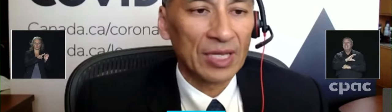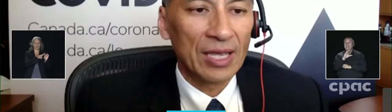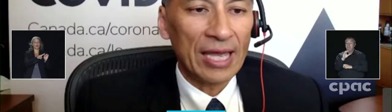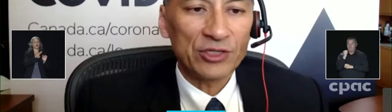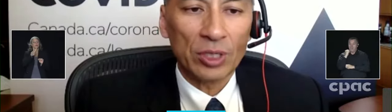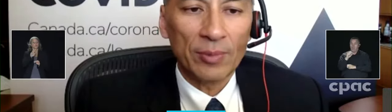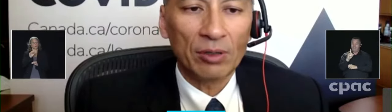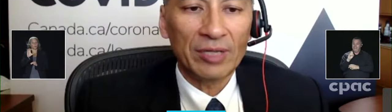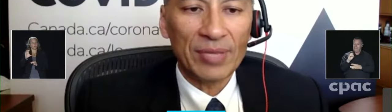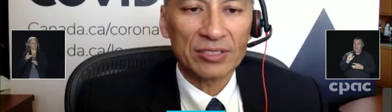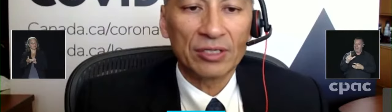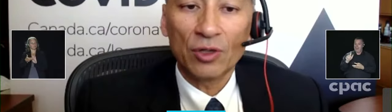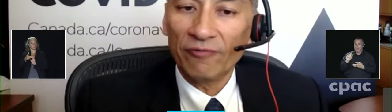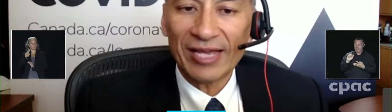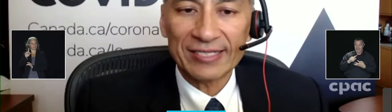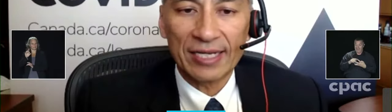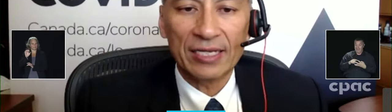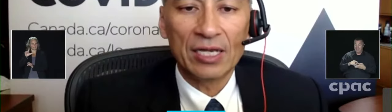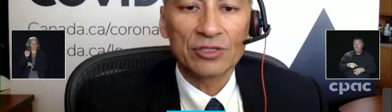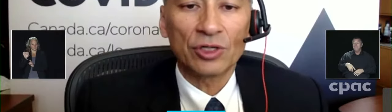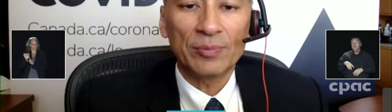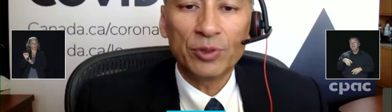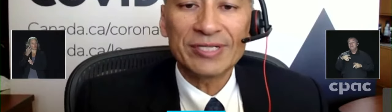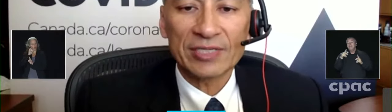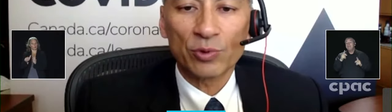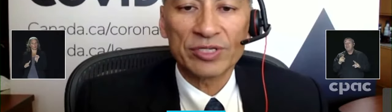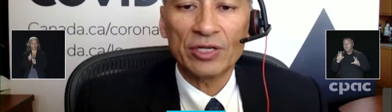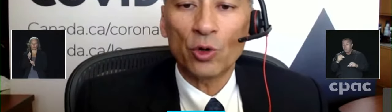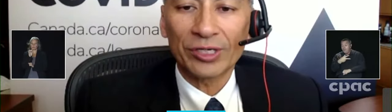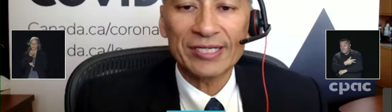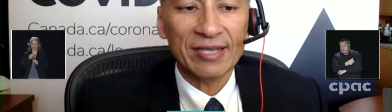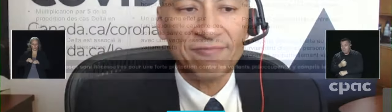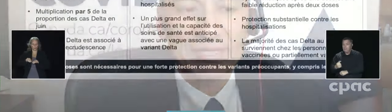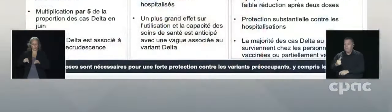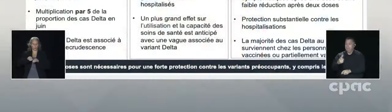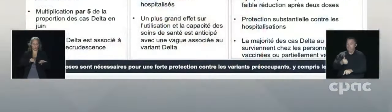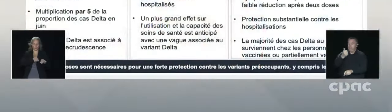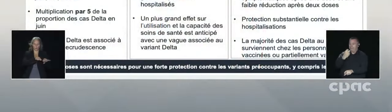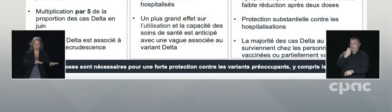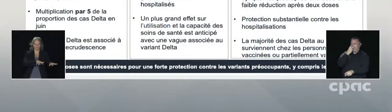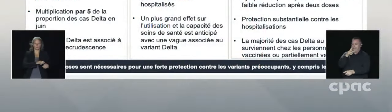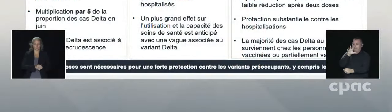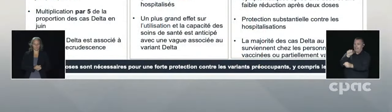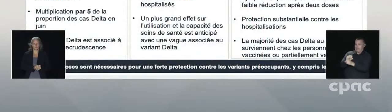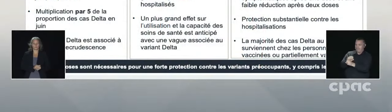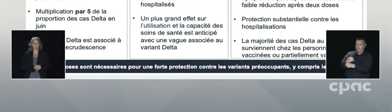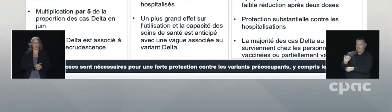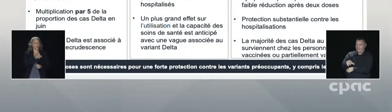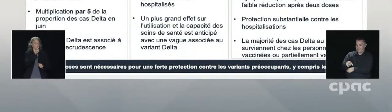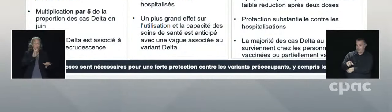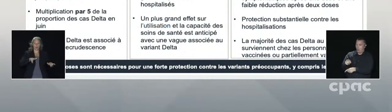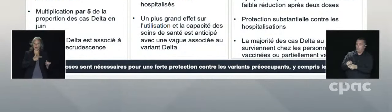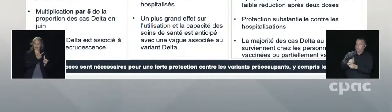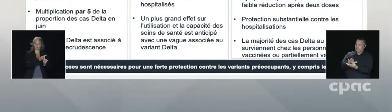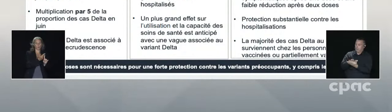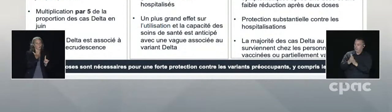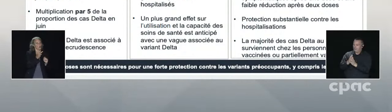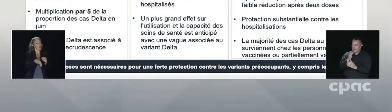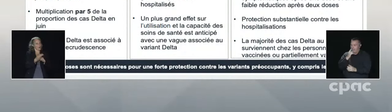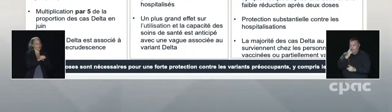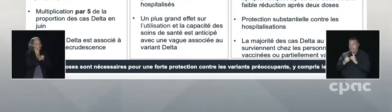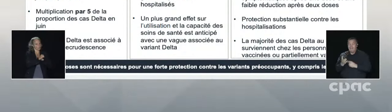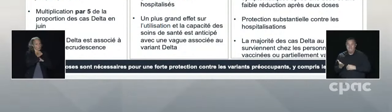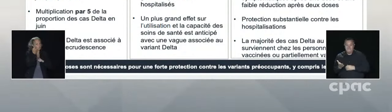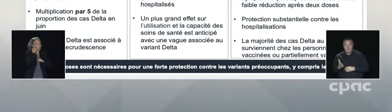pays. Actuellement, les personnes non vaccinées sont les plus exposées au risque d'infection et des conséquences graves.